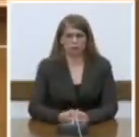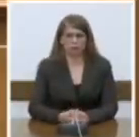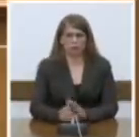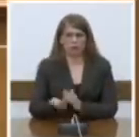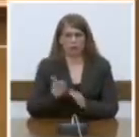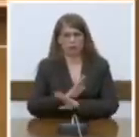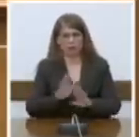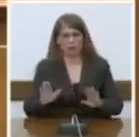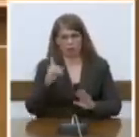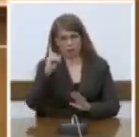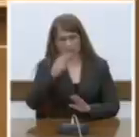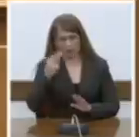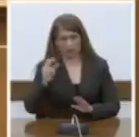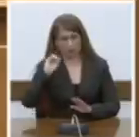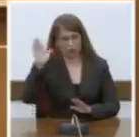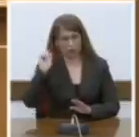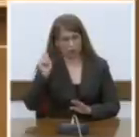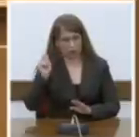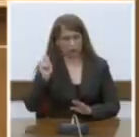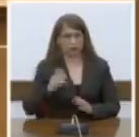σε ένα ζήτημα που αφορά την εξωτερική πολιτική.